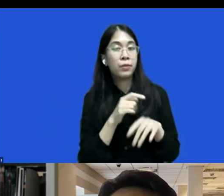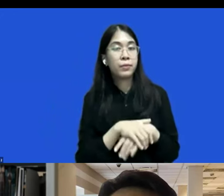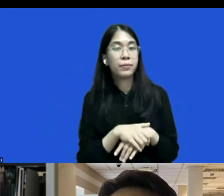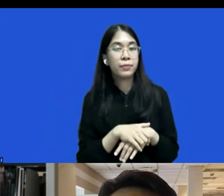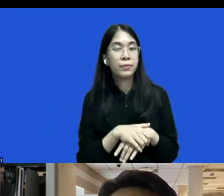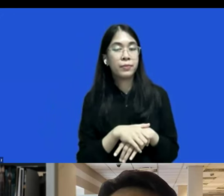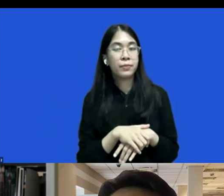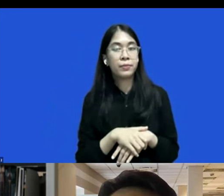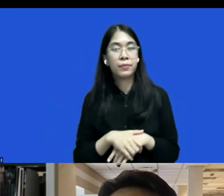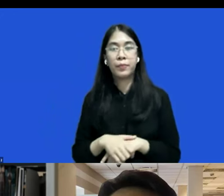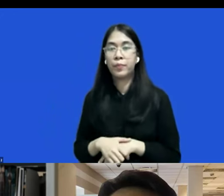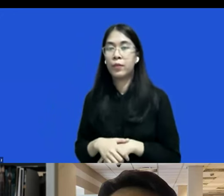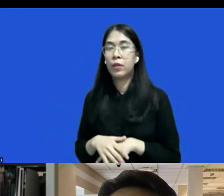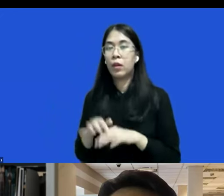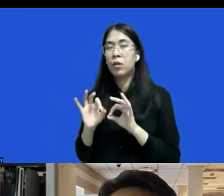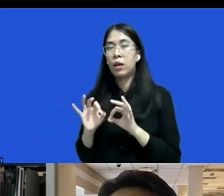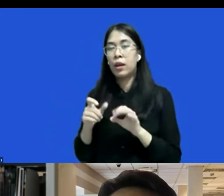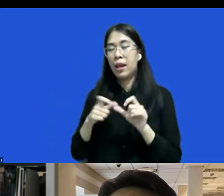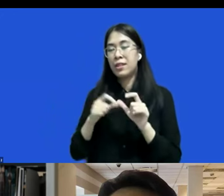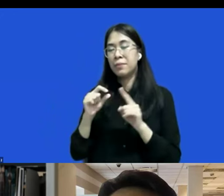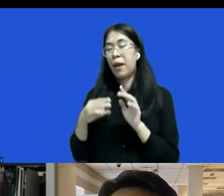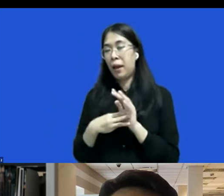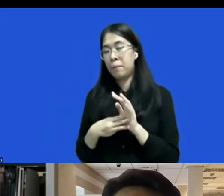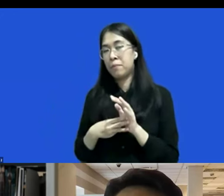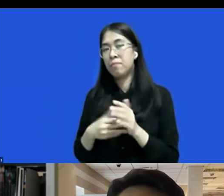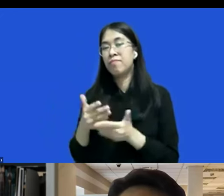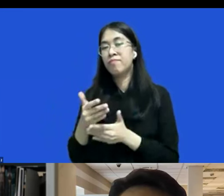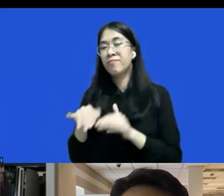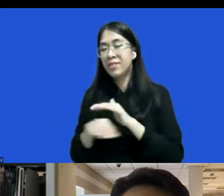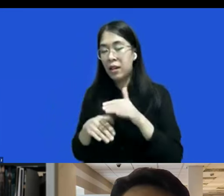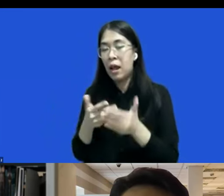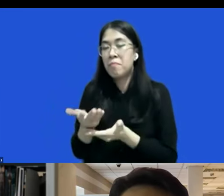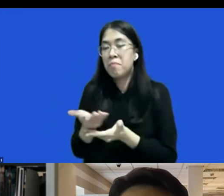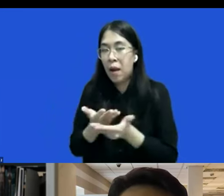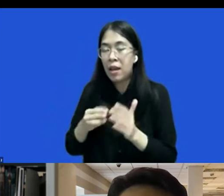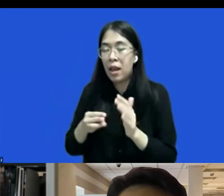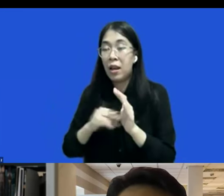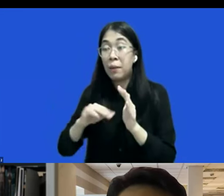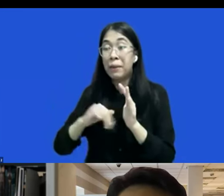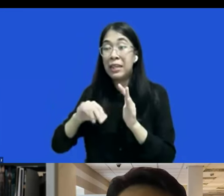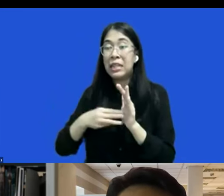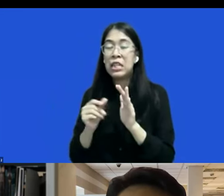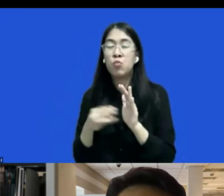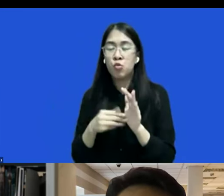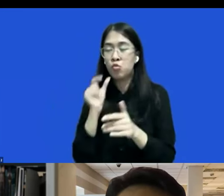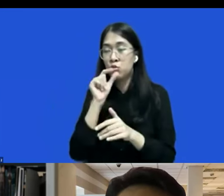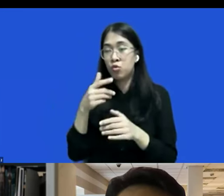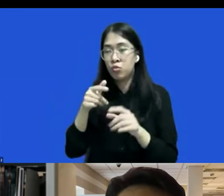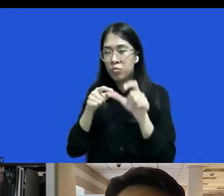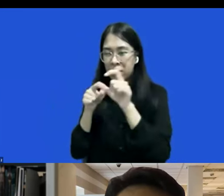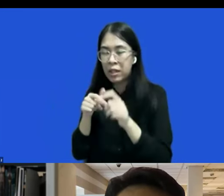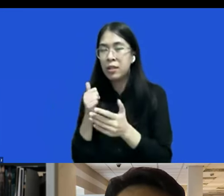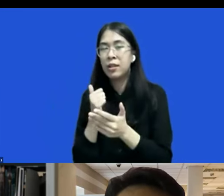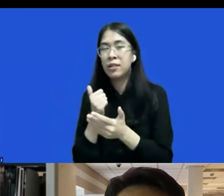Bang Arief. SPM-nya, standar pelayanan minimumnya ya untuk penyidikan itu sebenarnya gini, memang